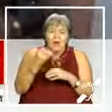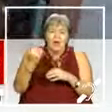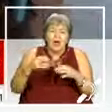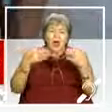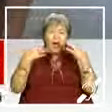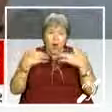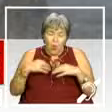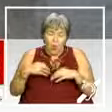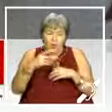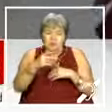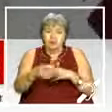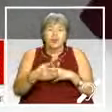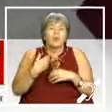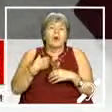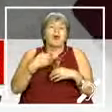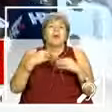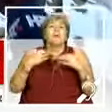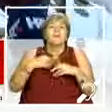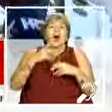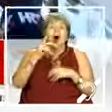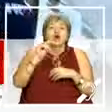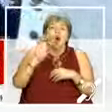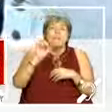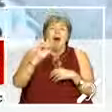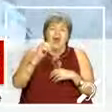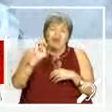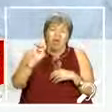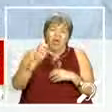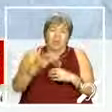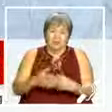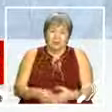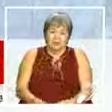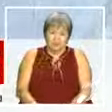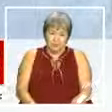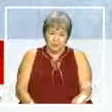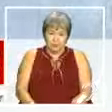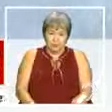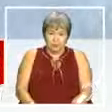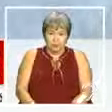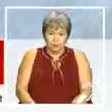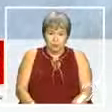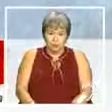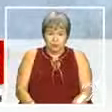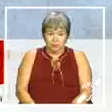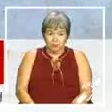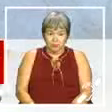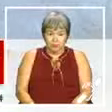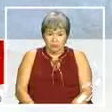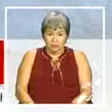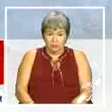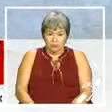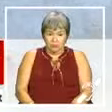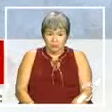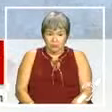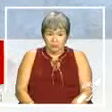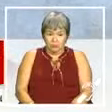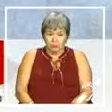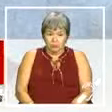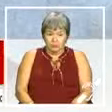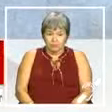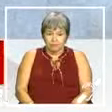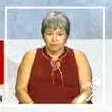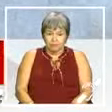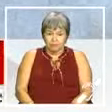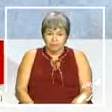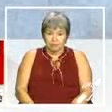în centurioni romani. Nije lagano imati 15 kila oklopa još tu nikada na ovoj vrućini. Bilo je vrijeme kada je bilo veća sparina,